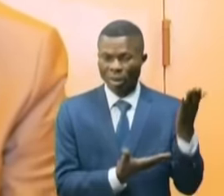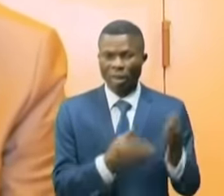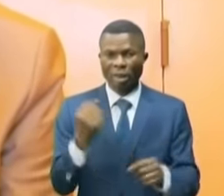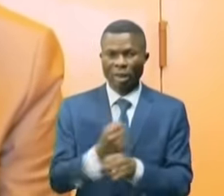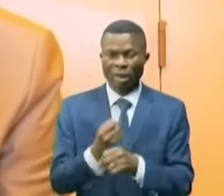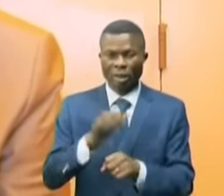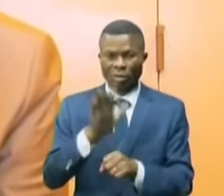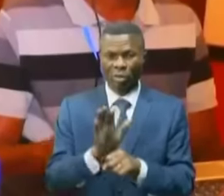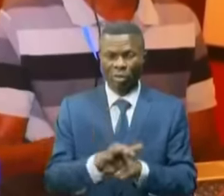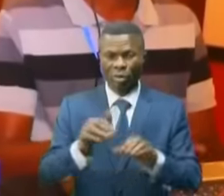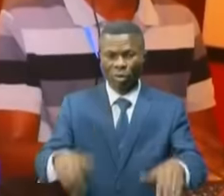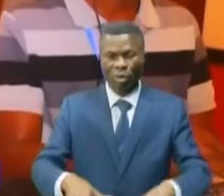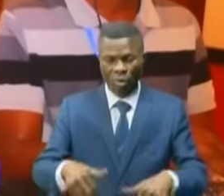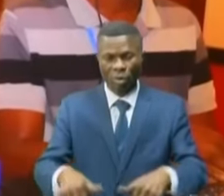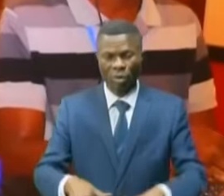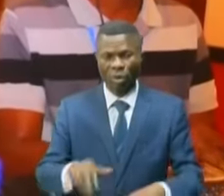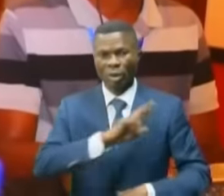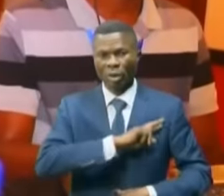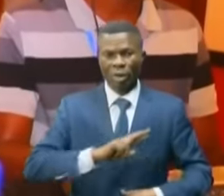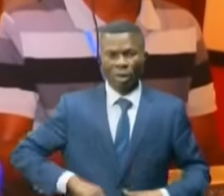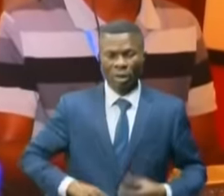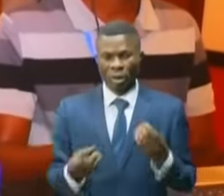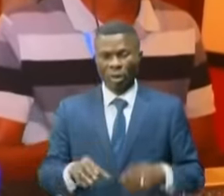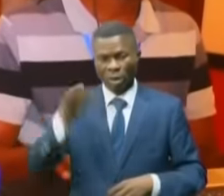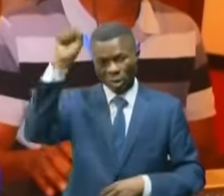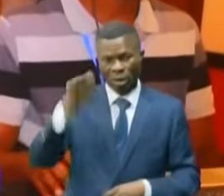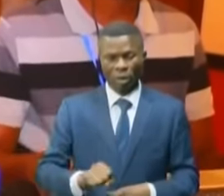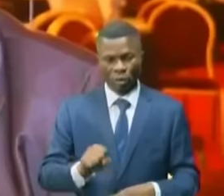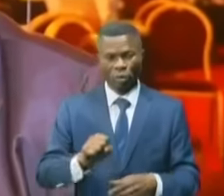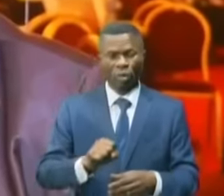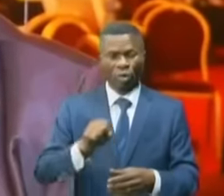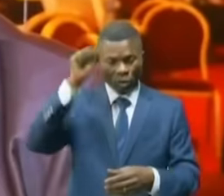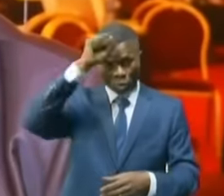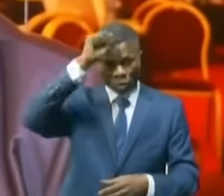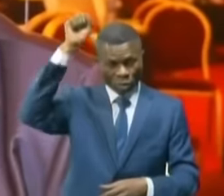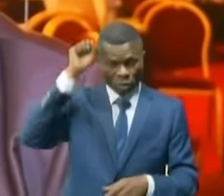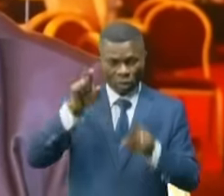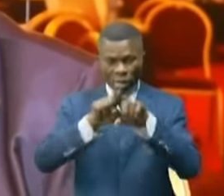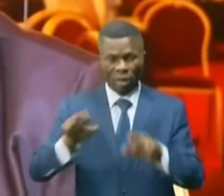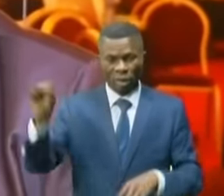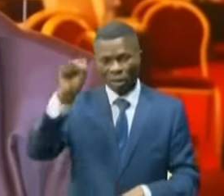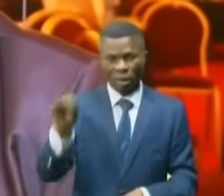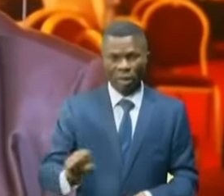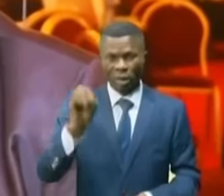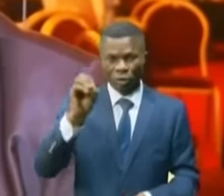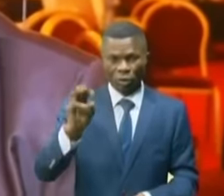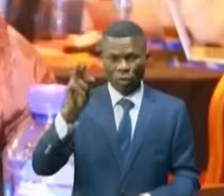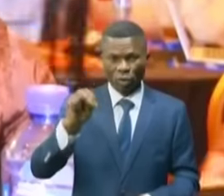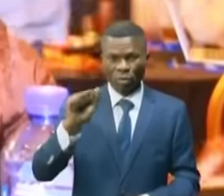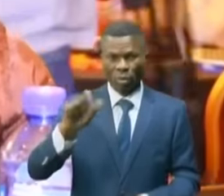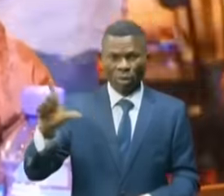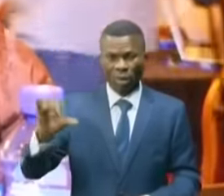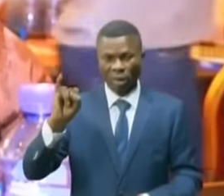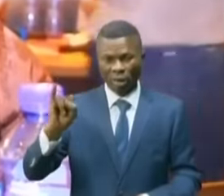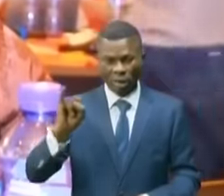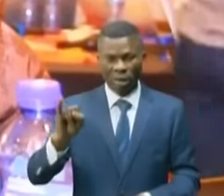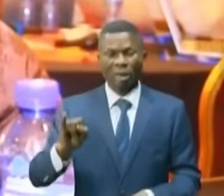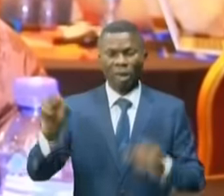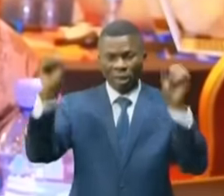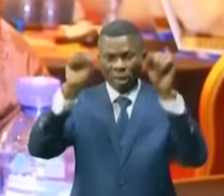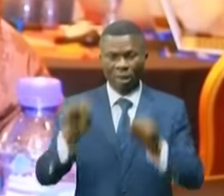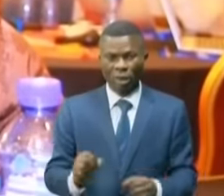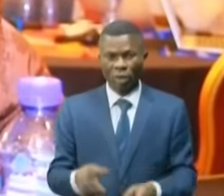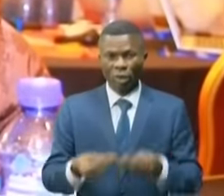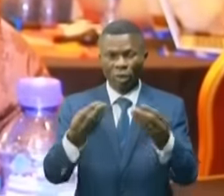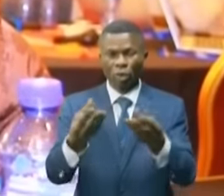d'investir davantage en RDC, au Soudan du Sud et en Somalie. Ce projet de système d'alerte numérique est capable